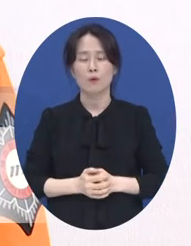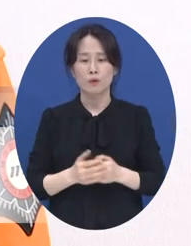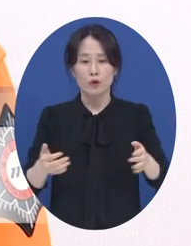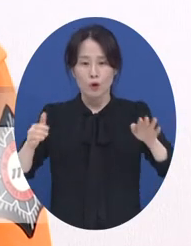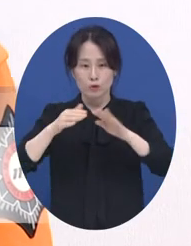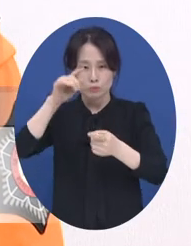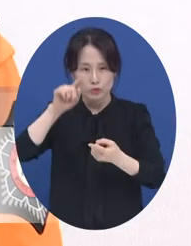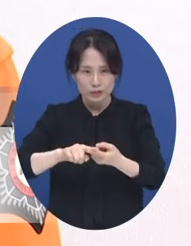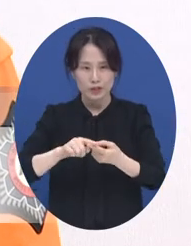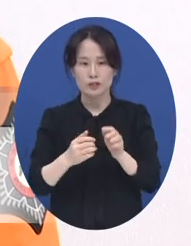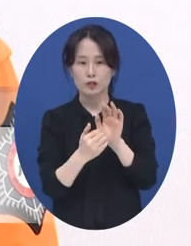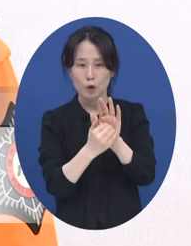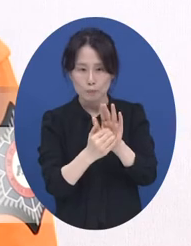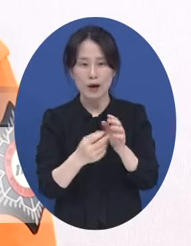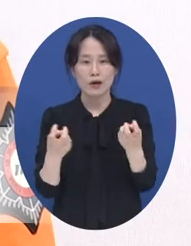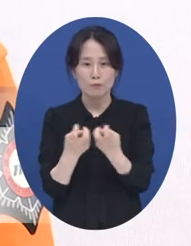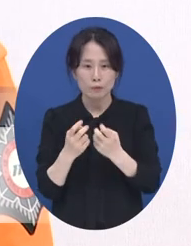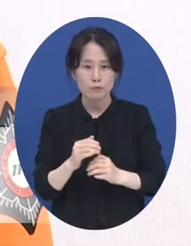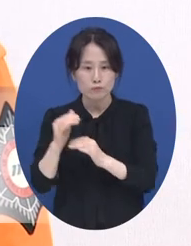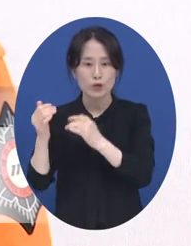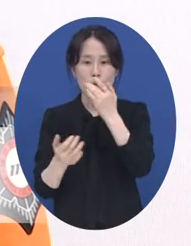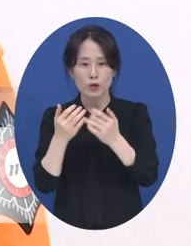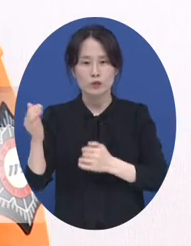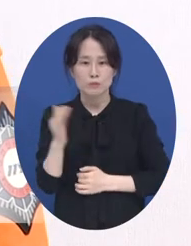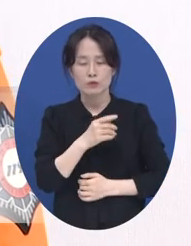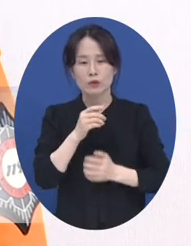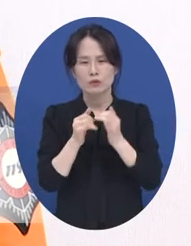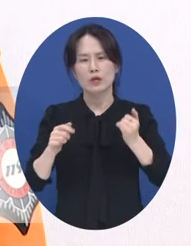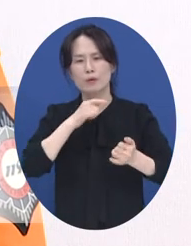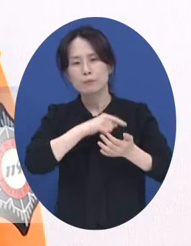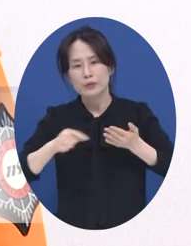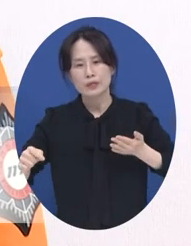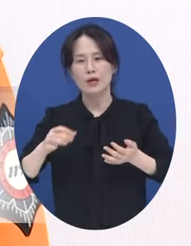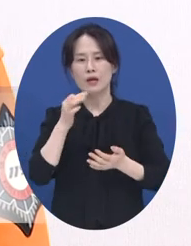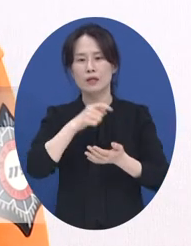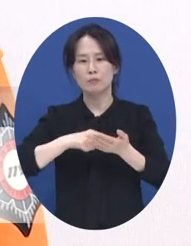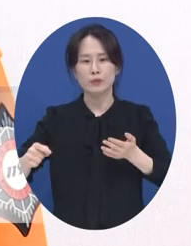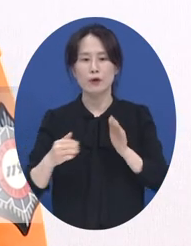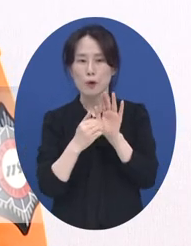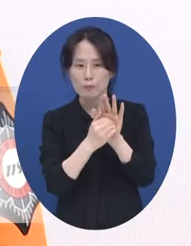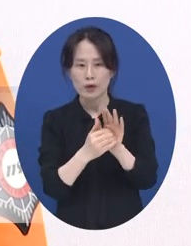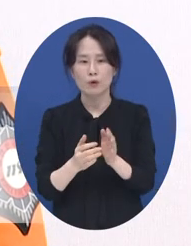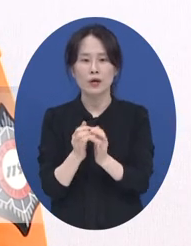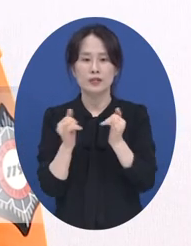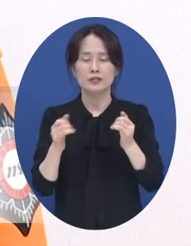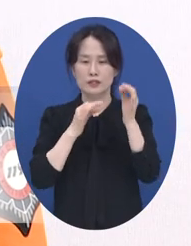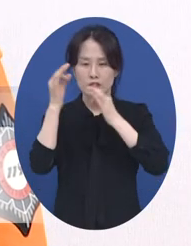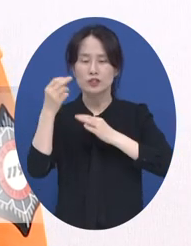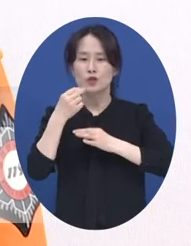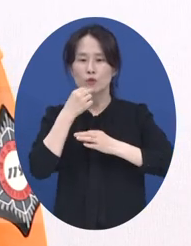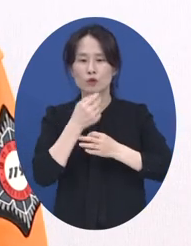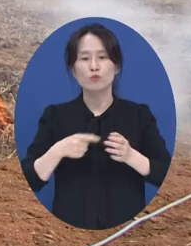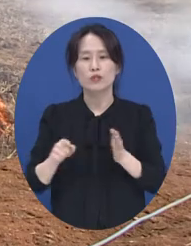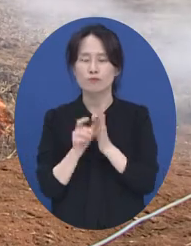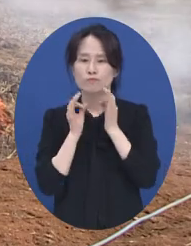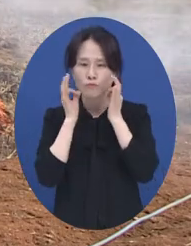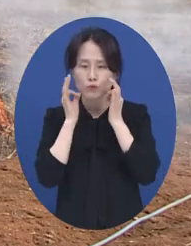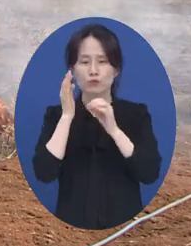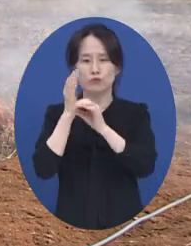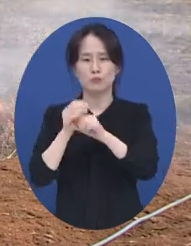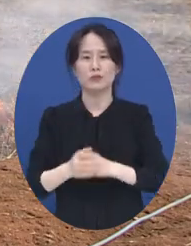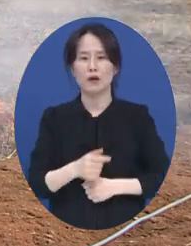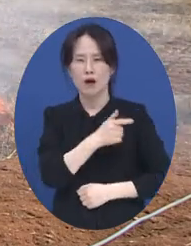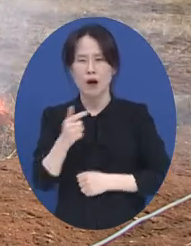안전과 의 강화를 통한 예방 대책 어찌나 여 화재로부터 임명 및 제 상태를 예방하고 도민 안전 확보를 위해 추진하고 있습니다